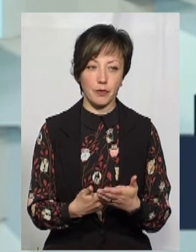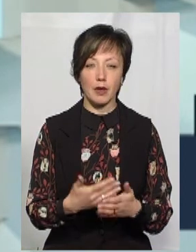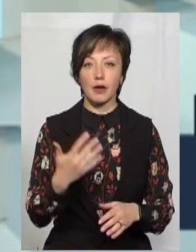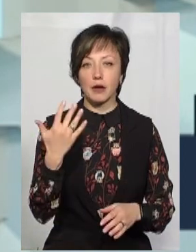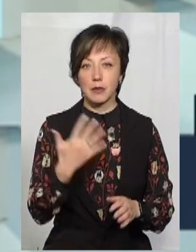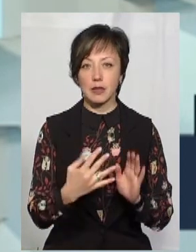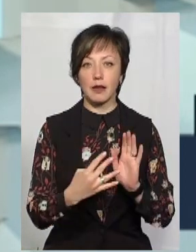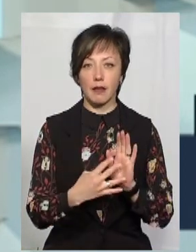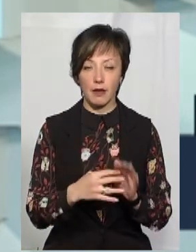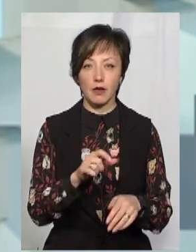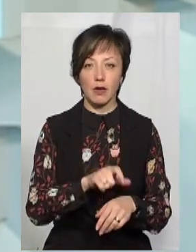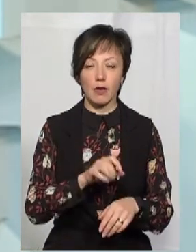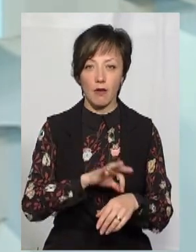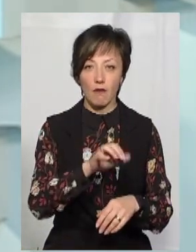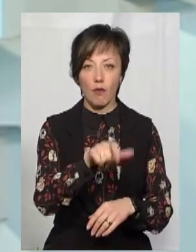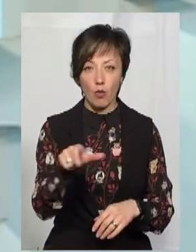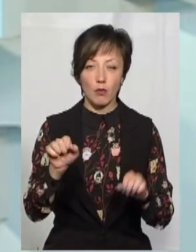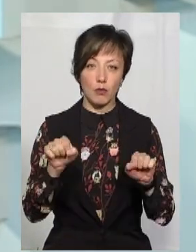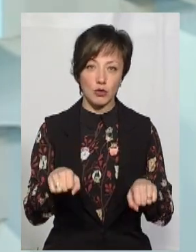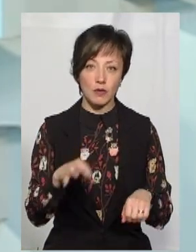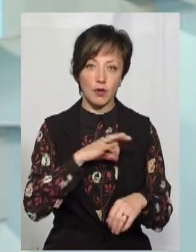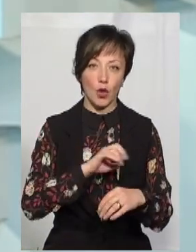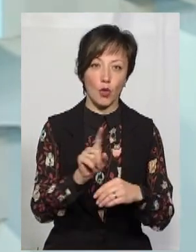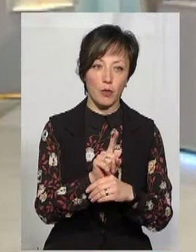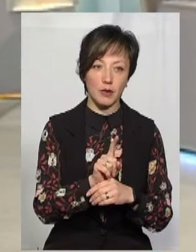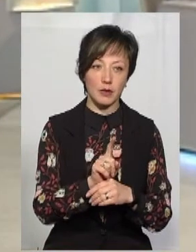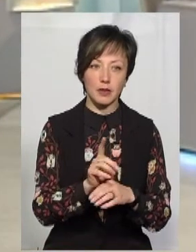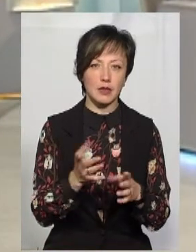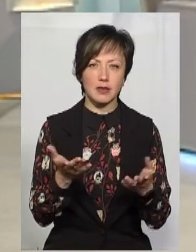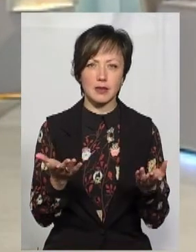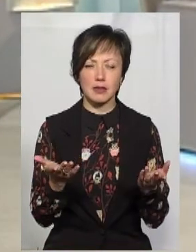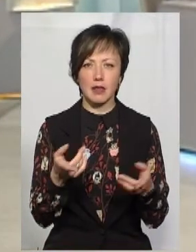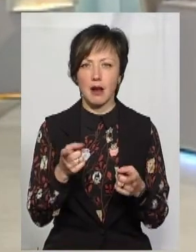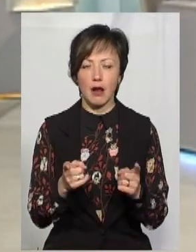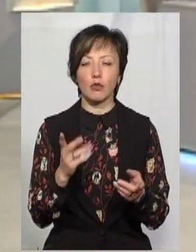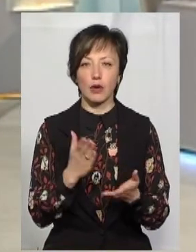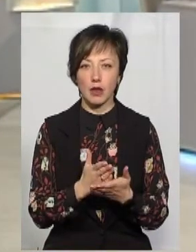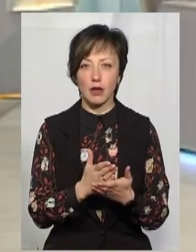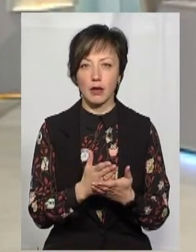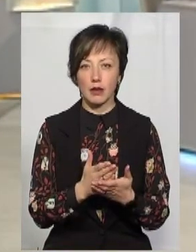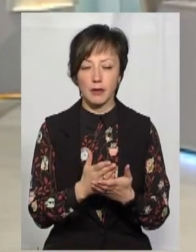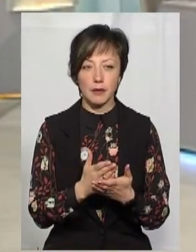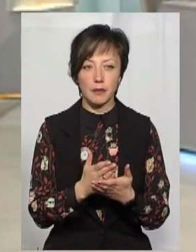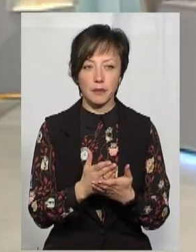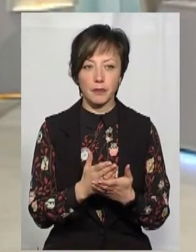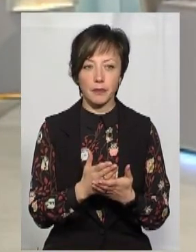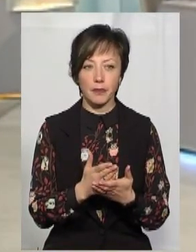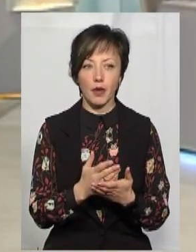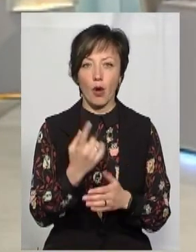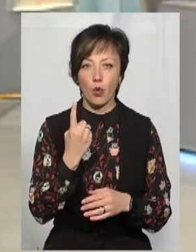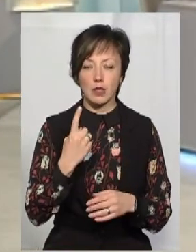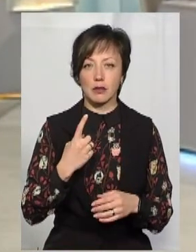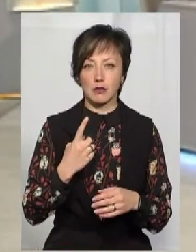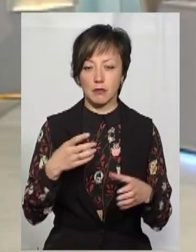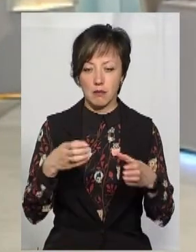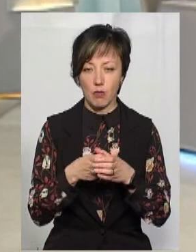59 хворих до 59 хворих, там може використовуватись норматив. Там це дуже нереальний норматив, але він такий існує. Там один пост обслуговує 6 осіб, якщо вони